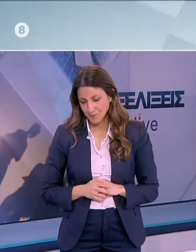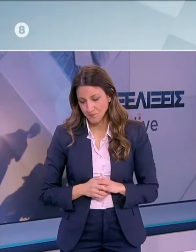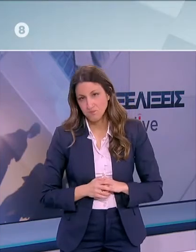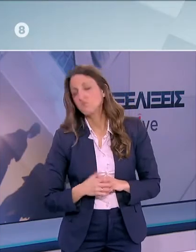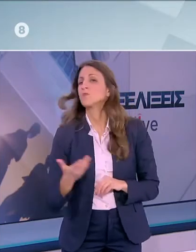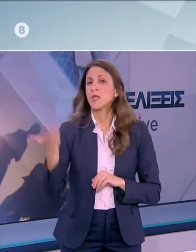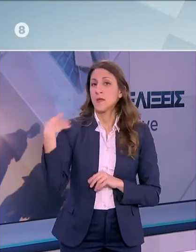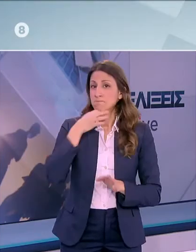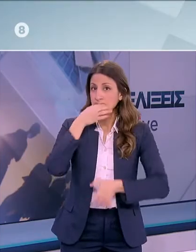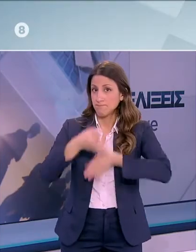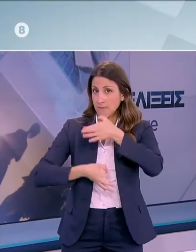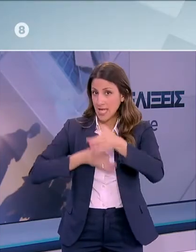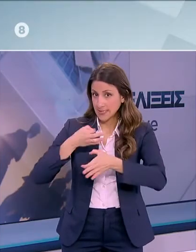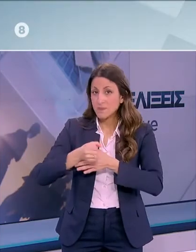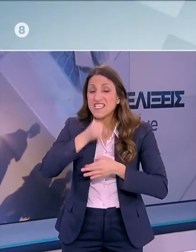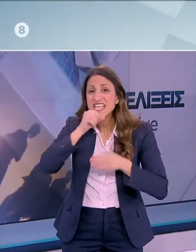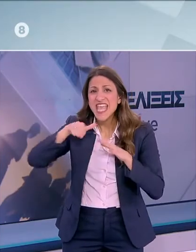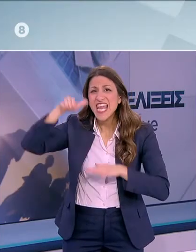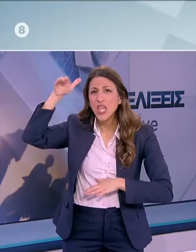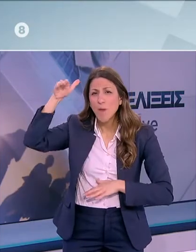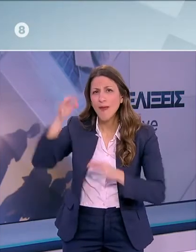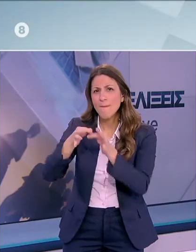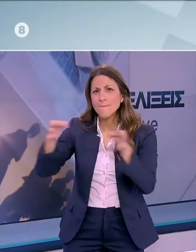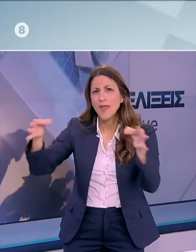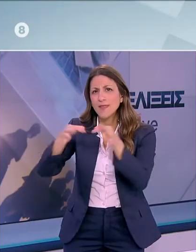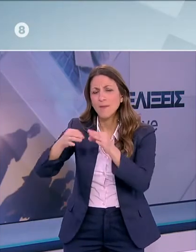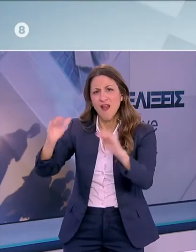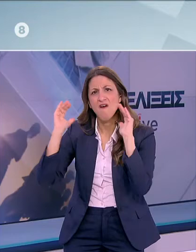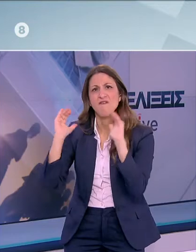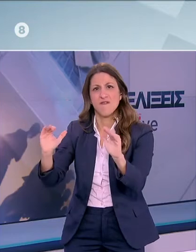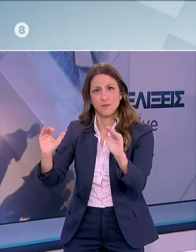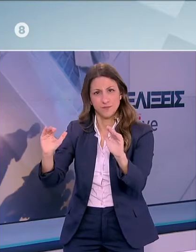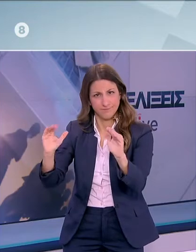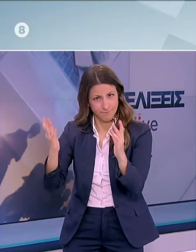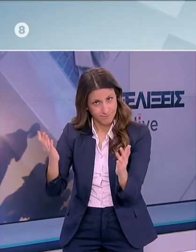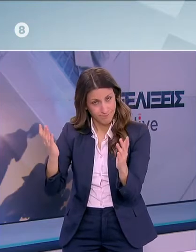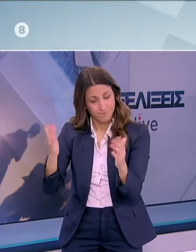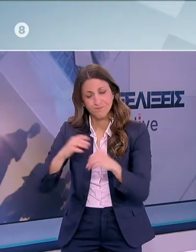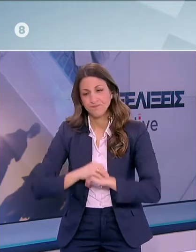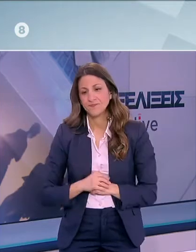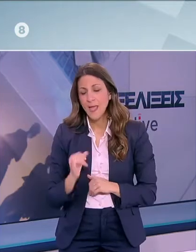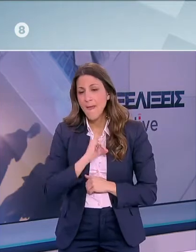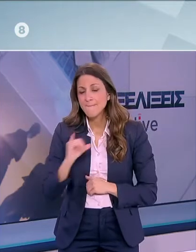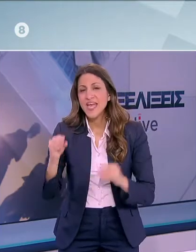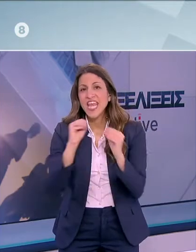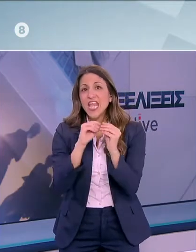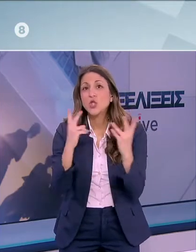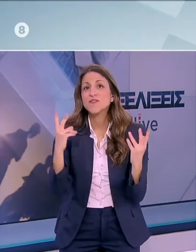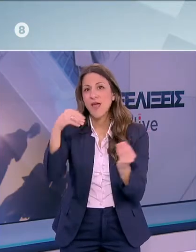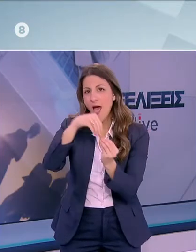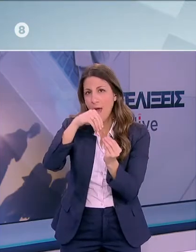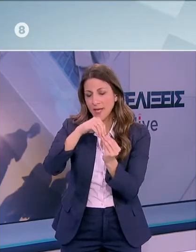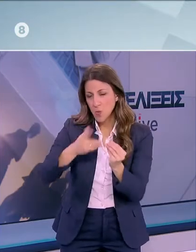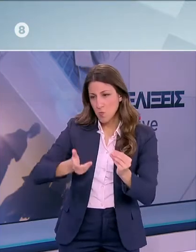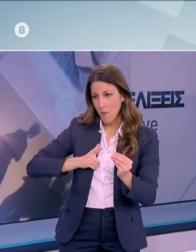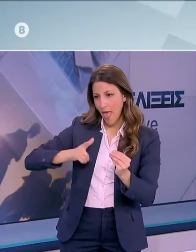πρόσφατα ότι οι ηλικιωμένοι θα είναι οι τελευταίοι για τους οποίους θα αρθούν τα μέτρα αποστασιοποίησης. Επειδή έως στις 27 Απριλίου αναμένεται να